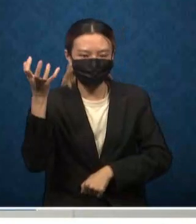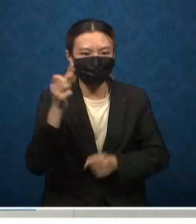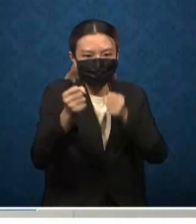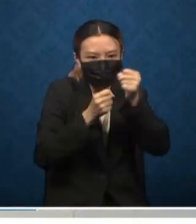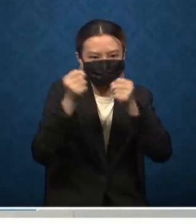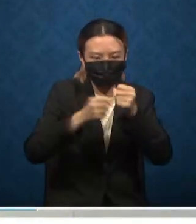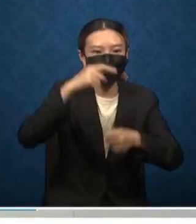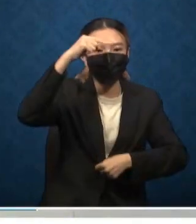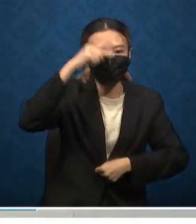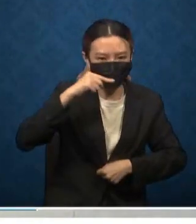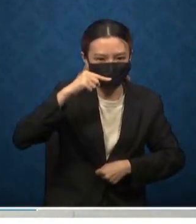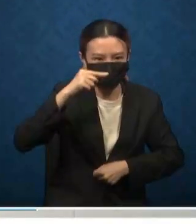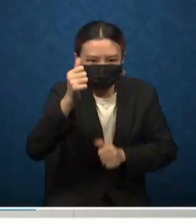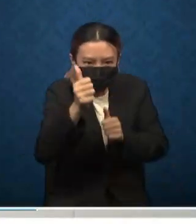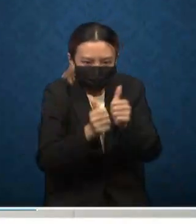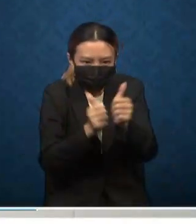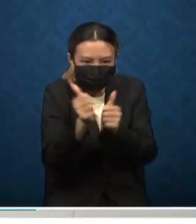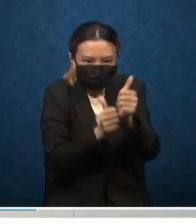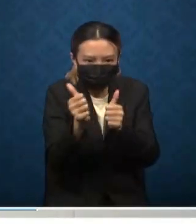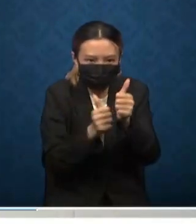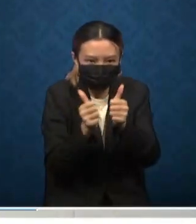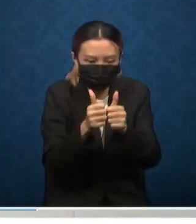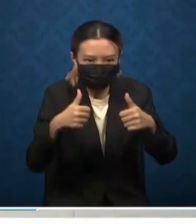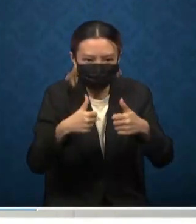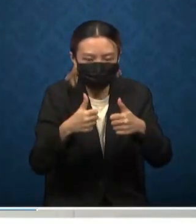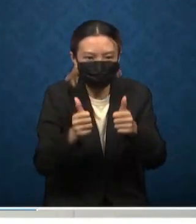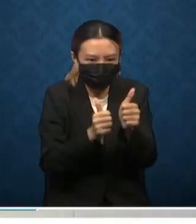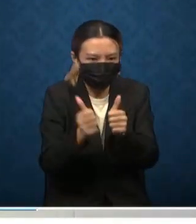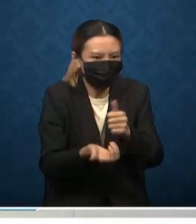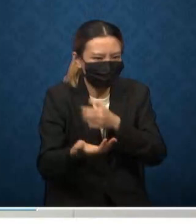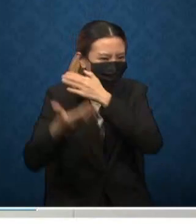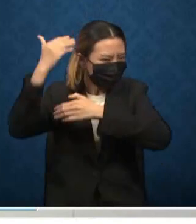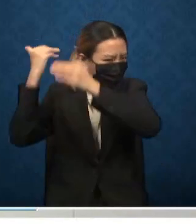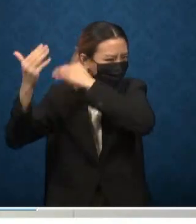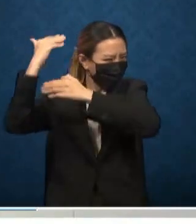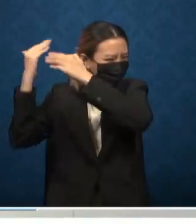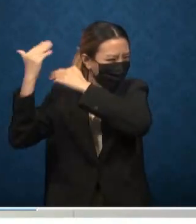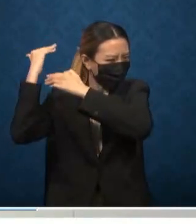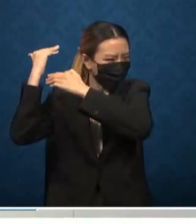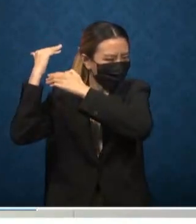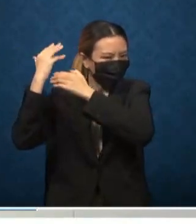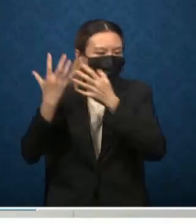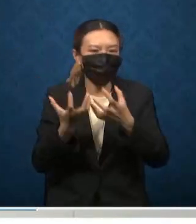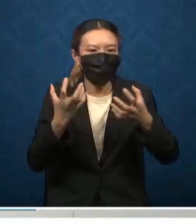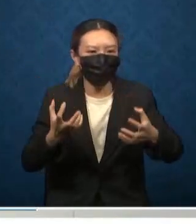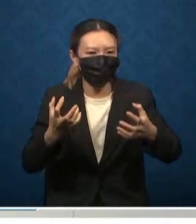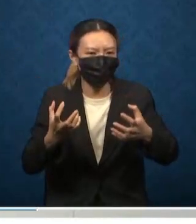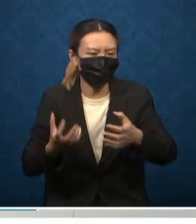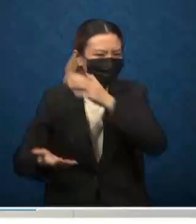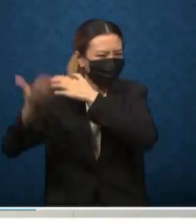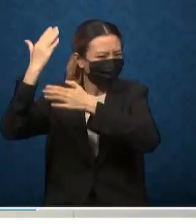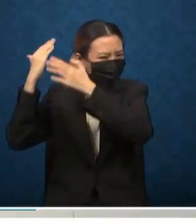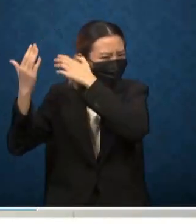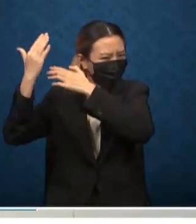ศิลปะการต่อสู้ที่มีการเจริญการมาเพื่อตั้งแต่โบราณกาลก็เป็นโมโดะกภูมิปัญญาทางธรรม